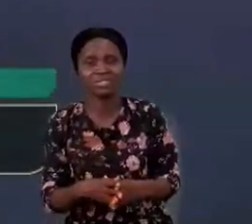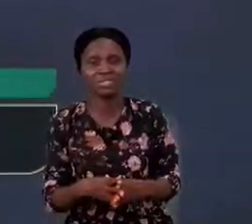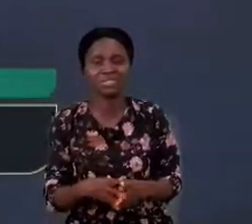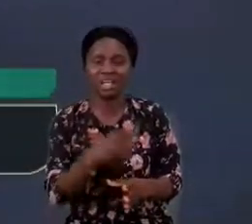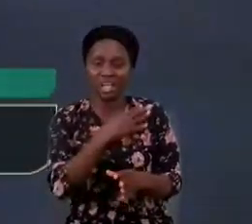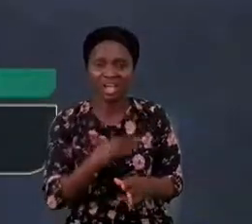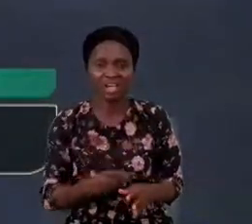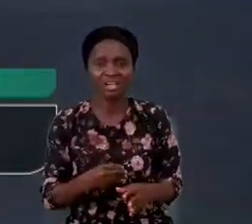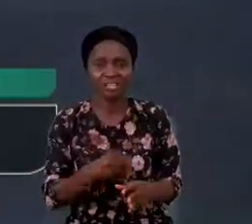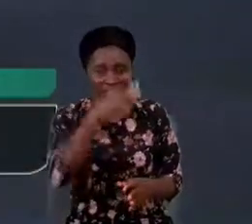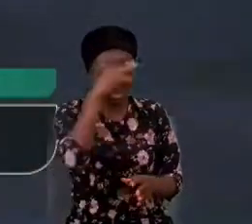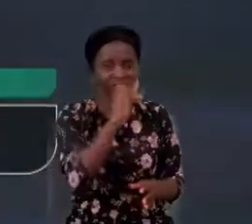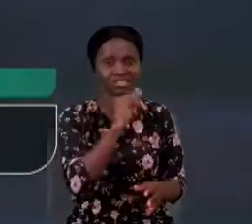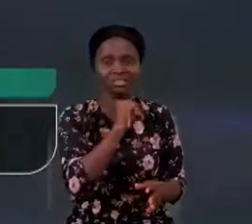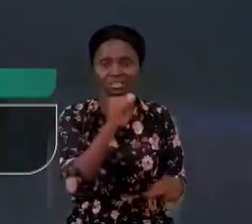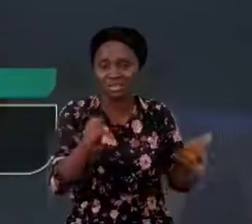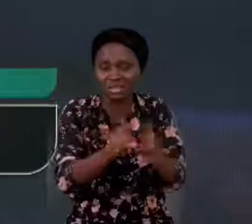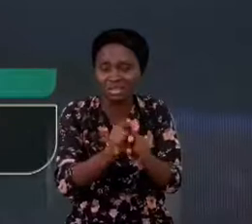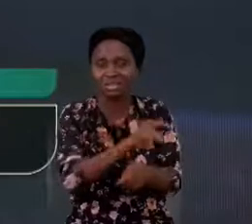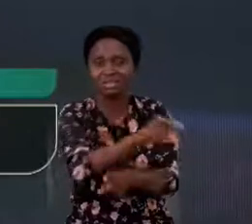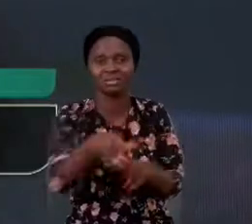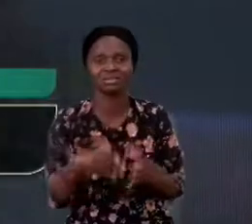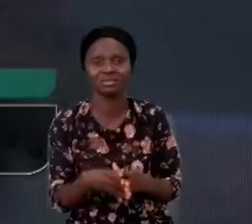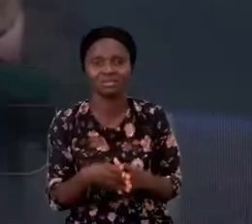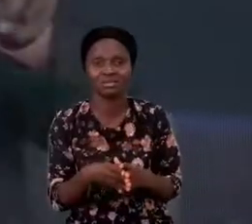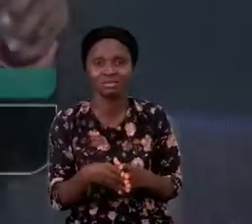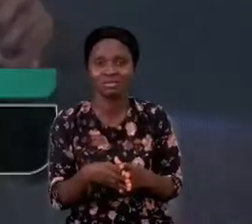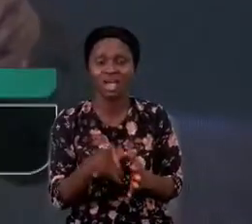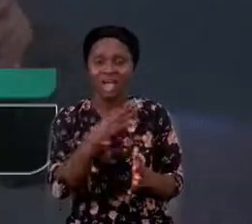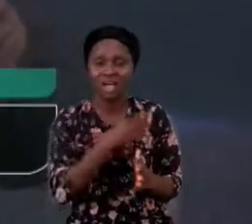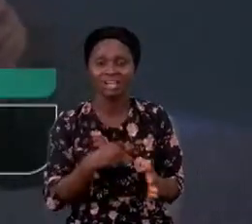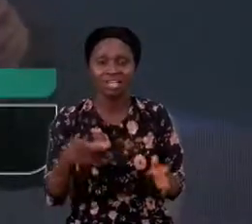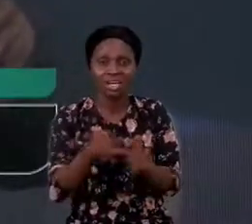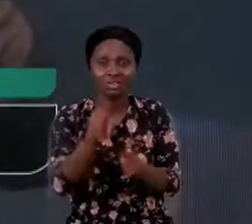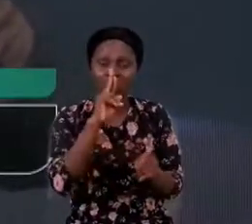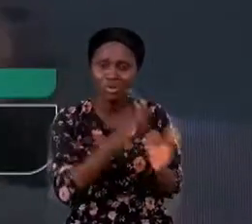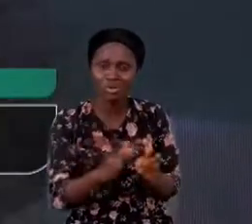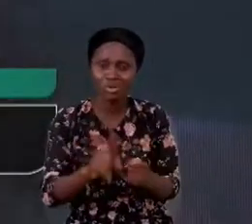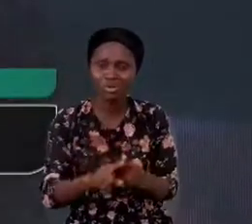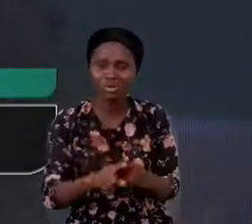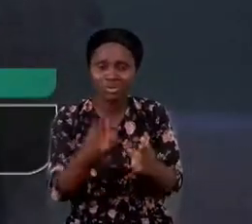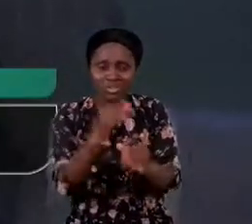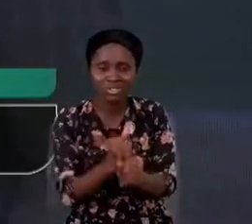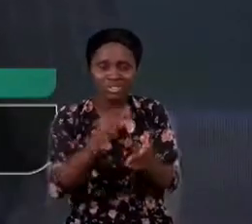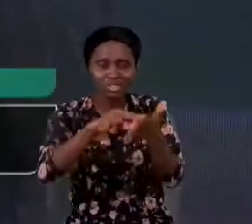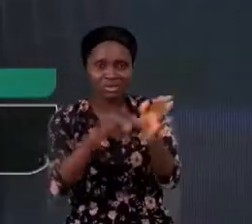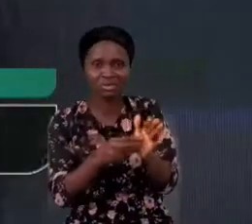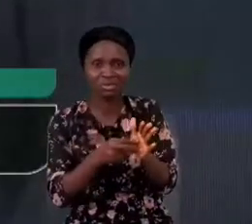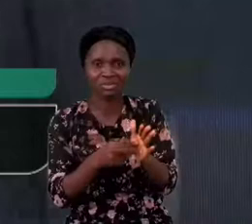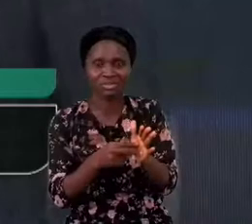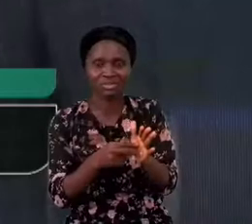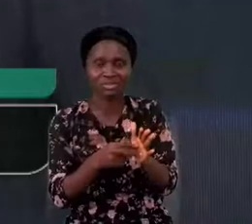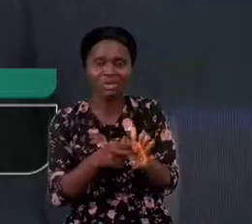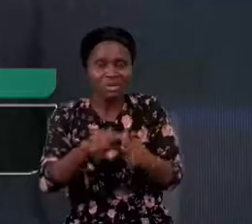industriel. Il évolue. Mais est-ce que ton ami est une personne oisive? Est-ce qu'il est juif, juste ou jaloux, cet